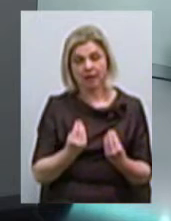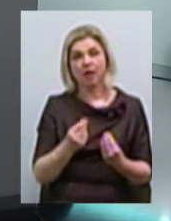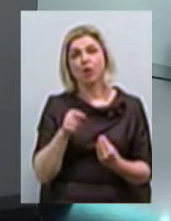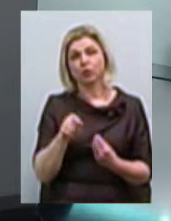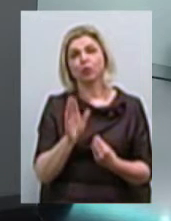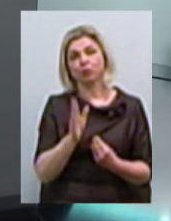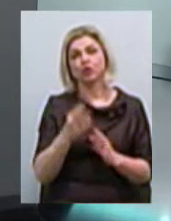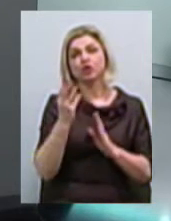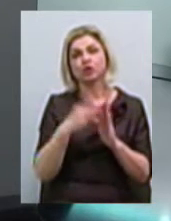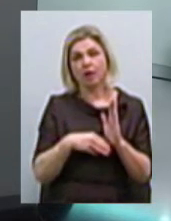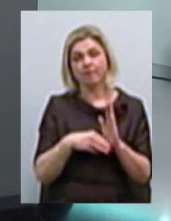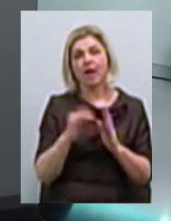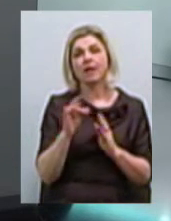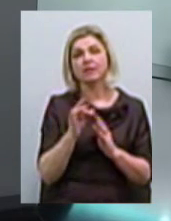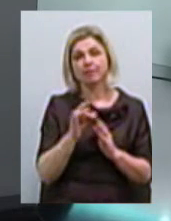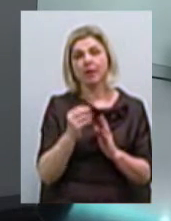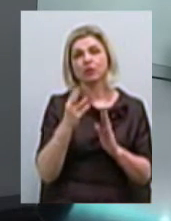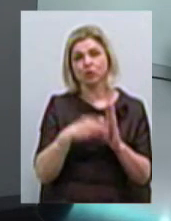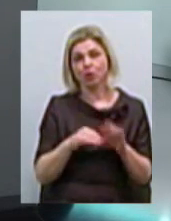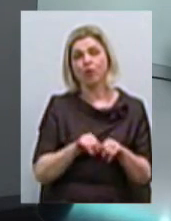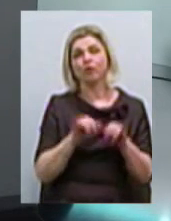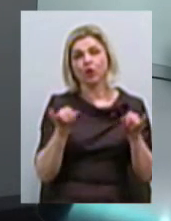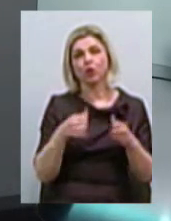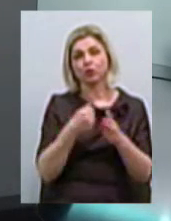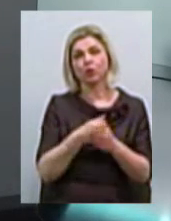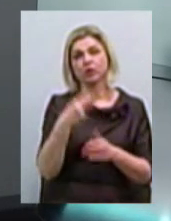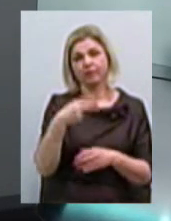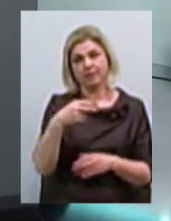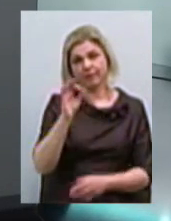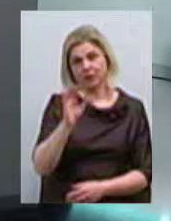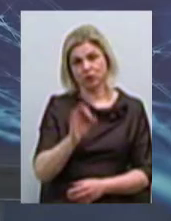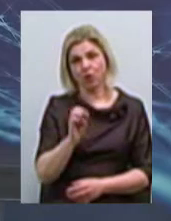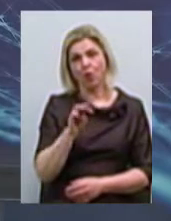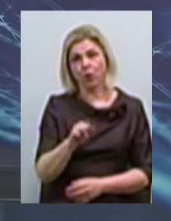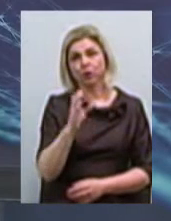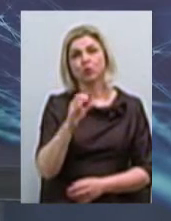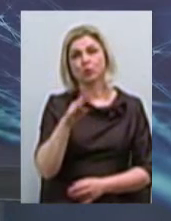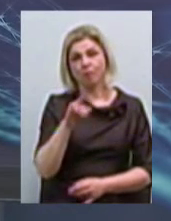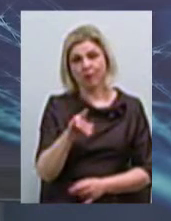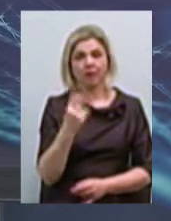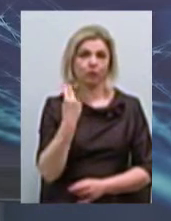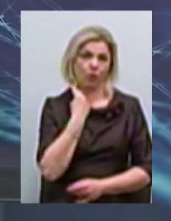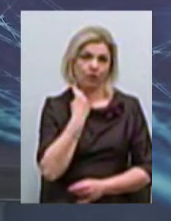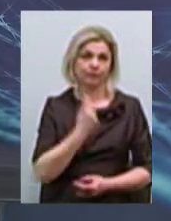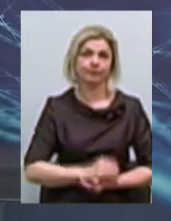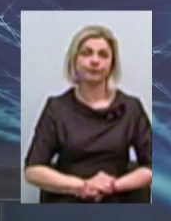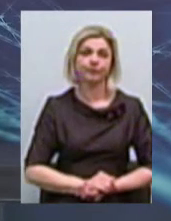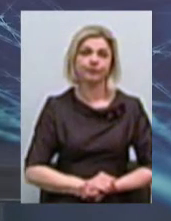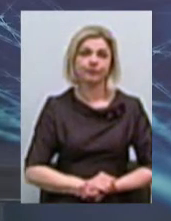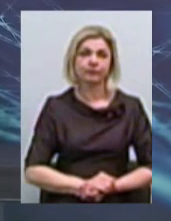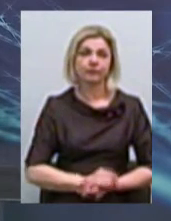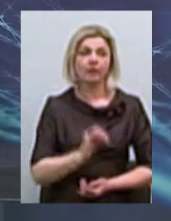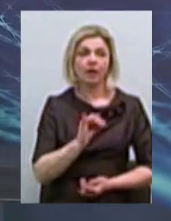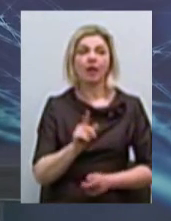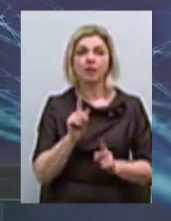випадку вже розмір штрафної санкції збільшується до 20% від суми несплаченого зобов'язання. І